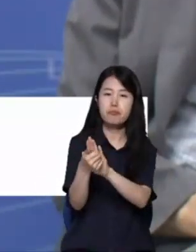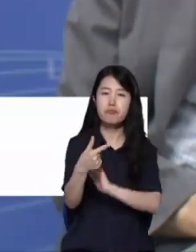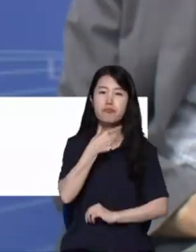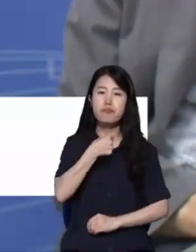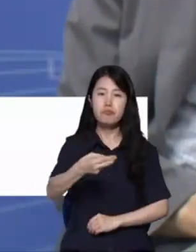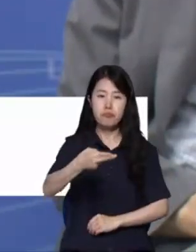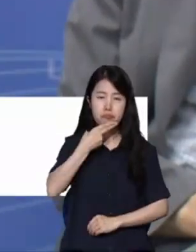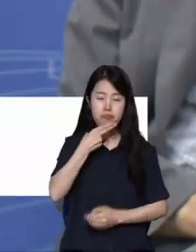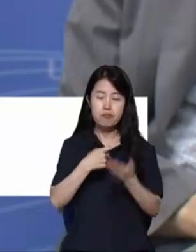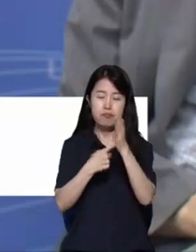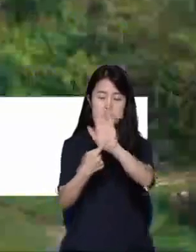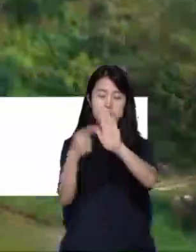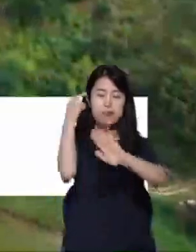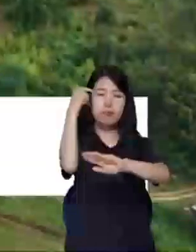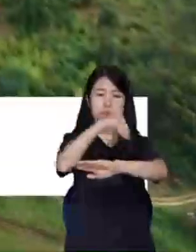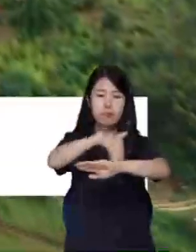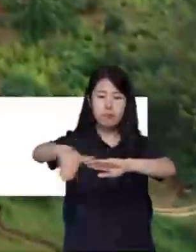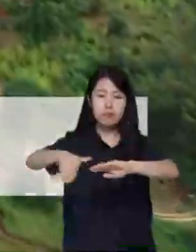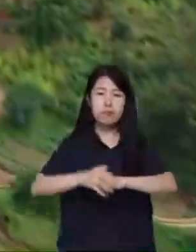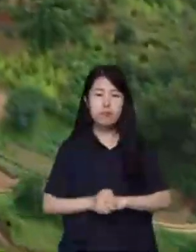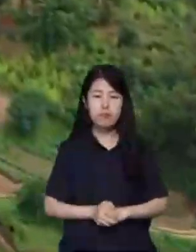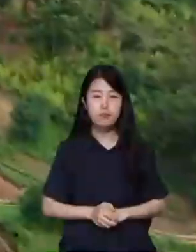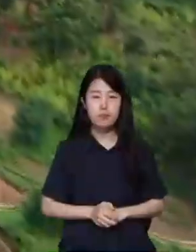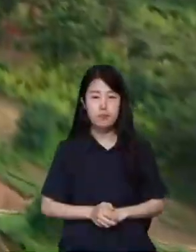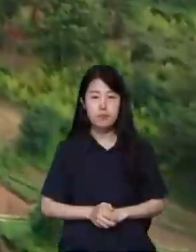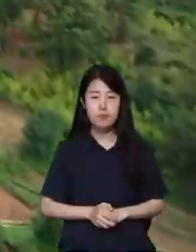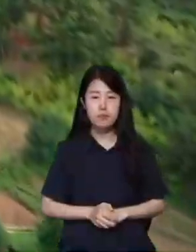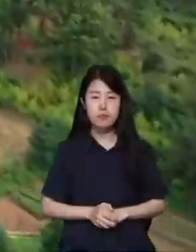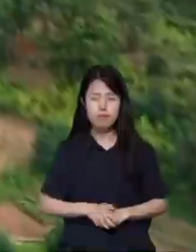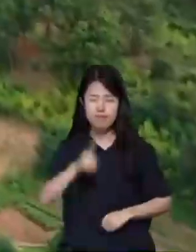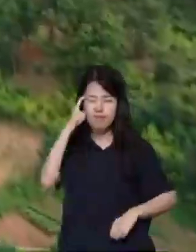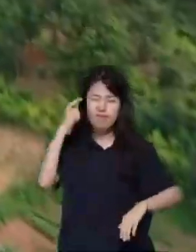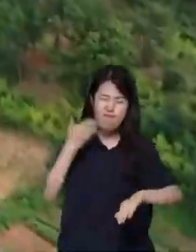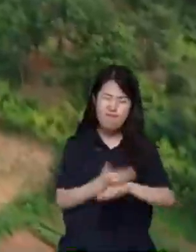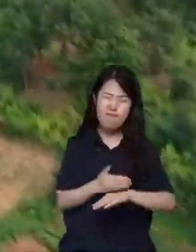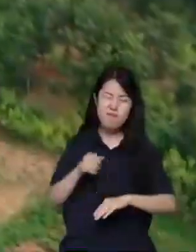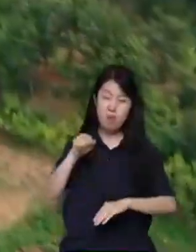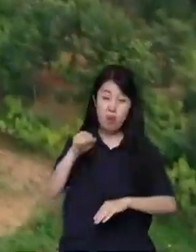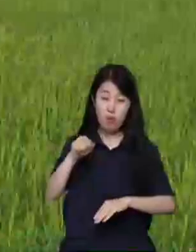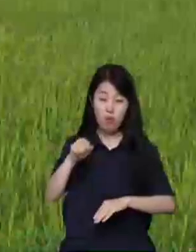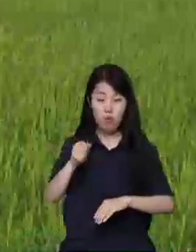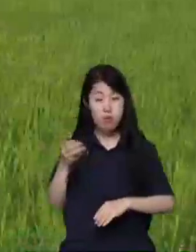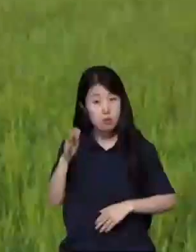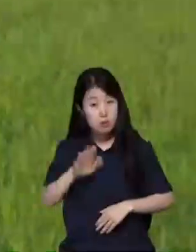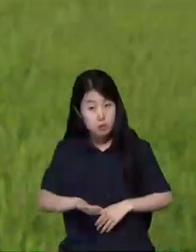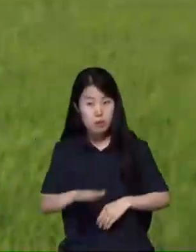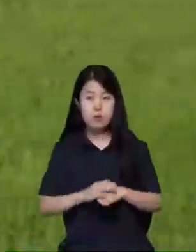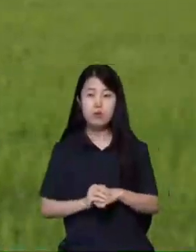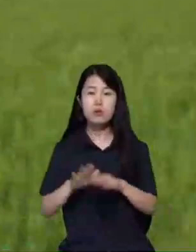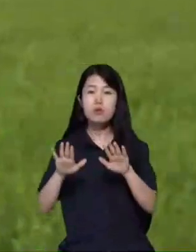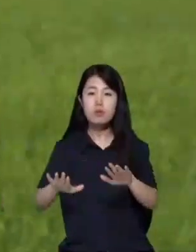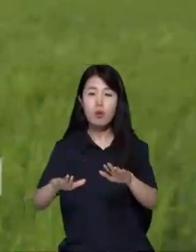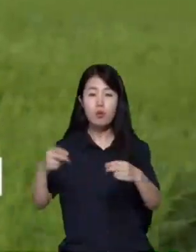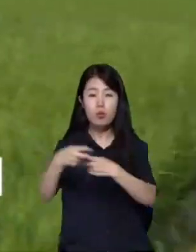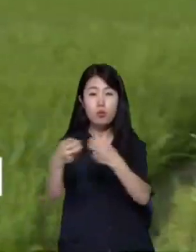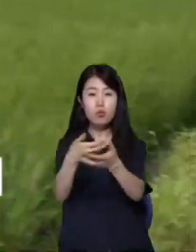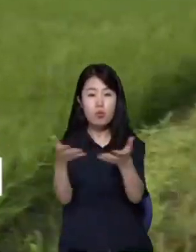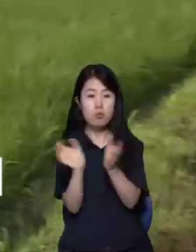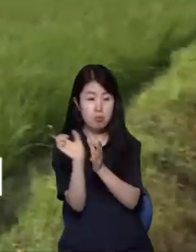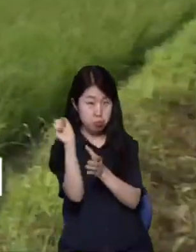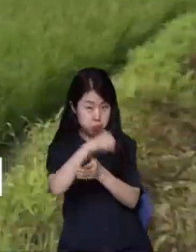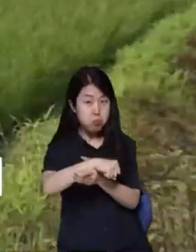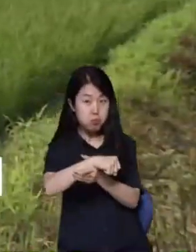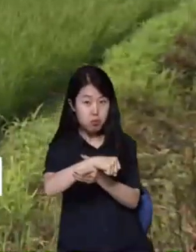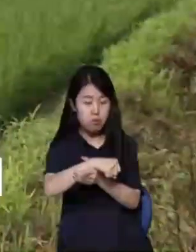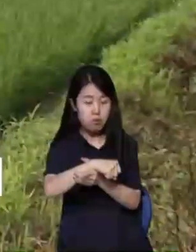조만간에 밝힐 예정입니다 광주시의 반대 의견과 달리 산정지구 개발 사업을 중도 위에서 통과시킨 국토부와